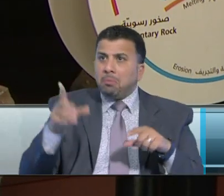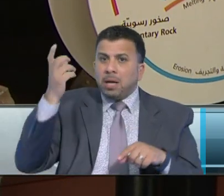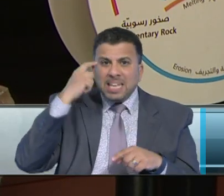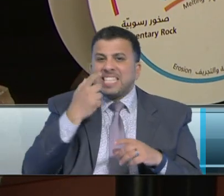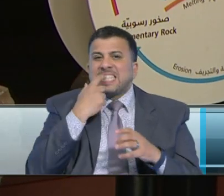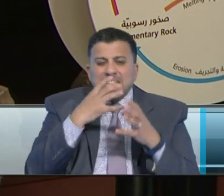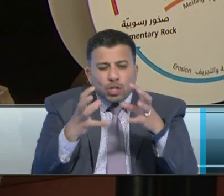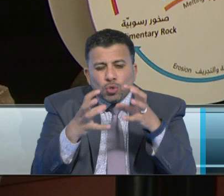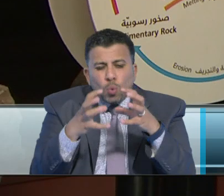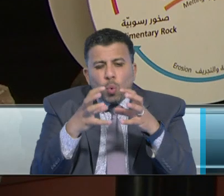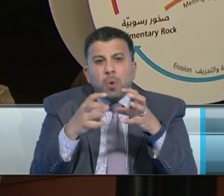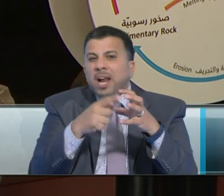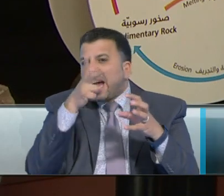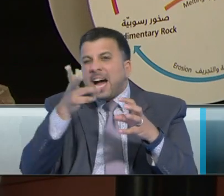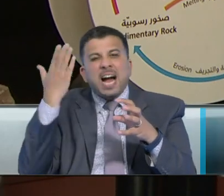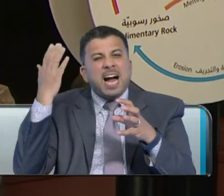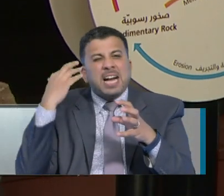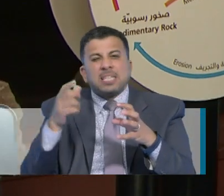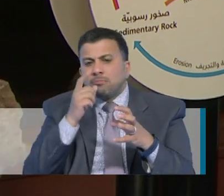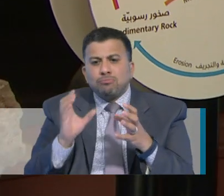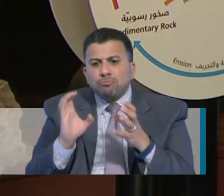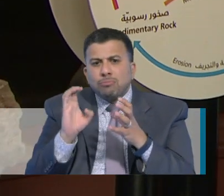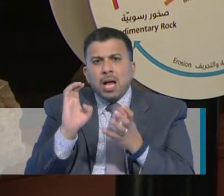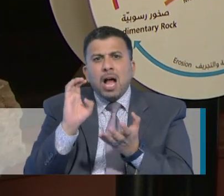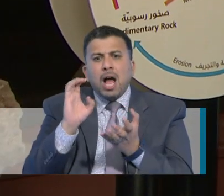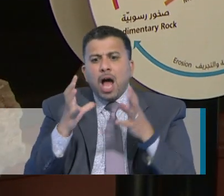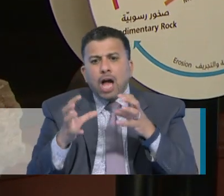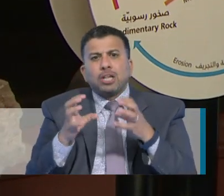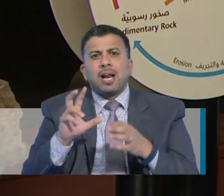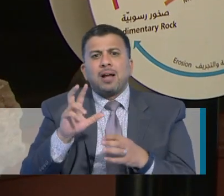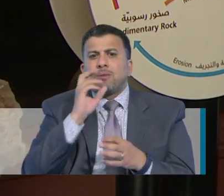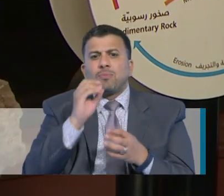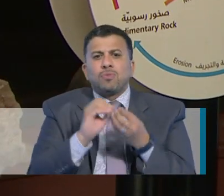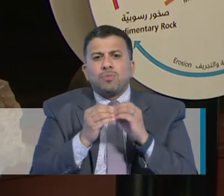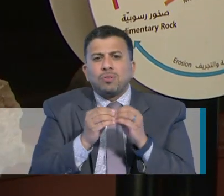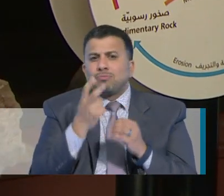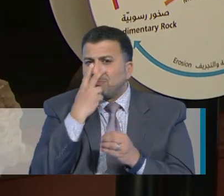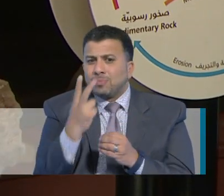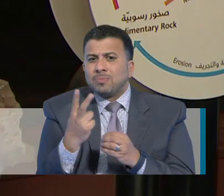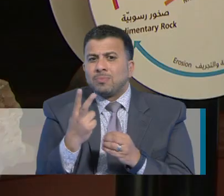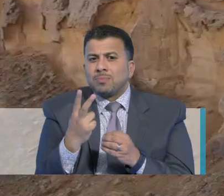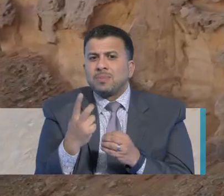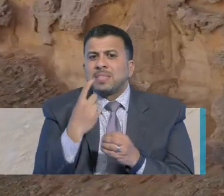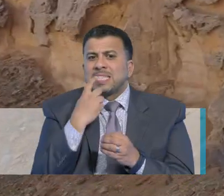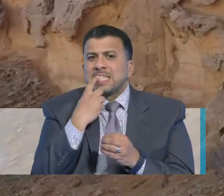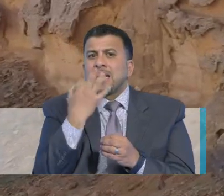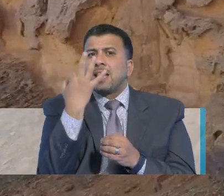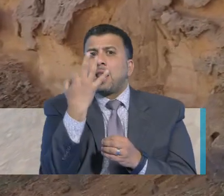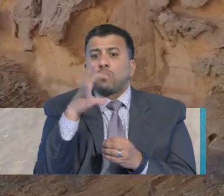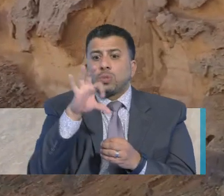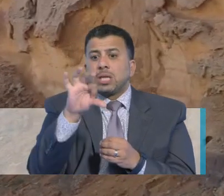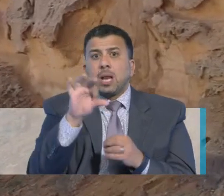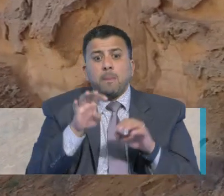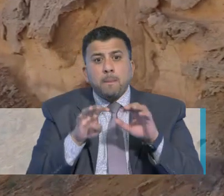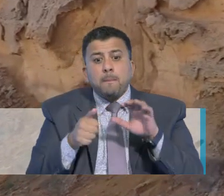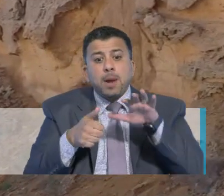الصخور القديمة جدا من الأفيولايت إلى حجر جيري. عندنا هني لو نشاهد أن الأفيولايت عمره 93 مليون سنة، نحن